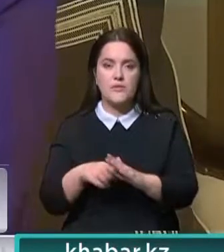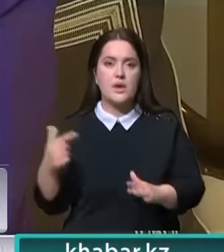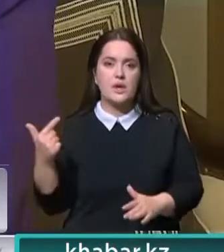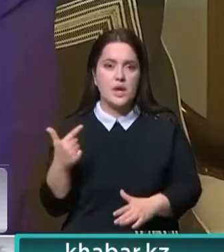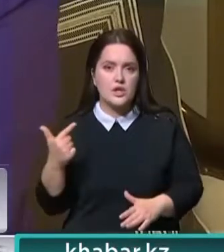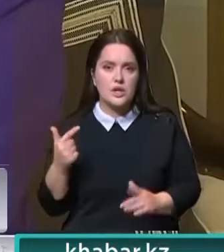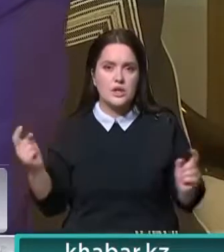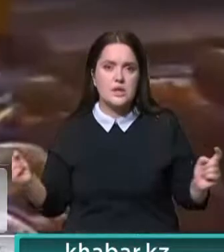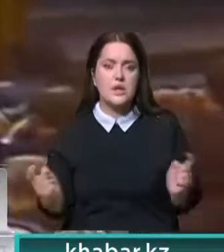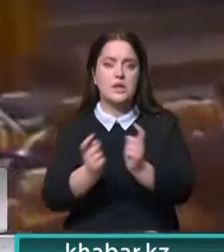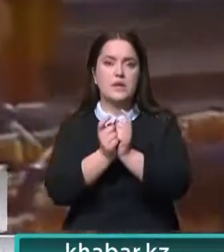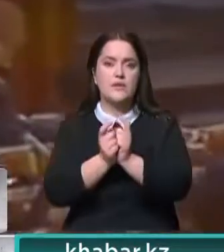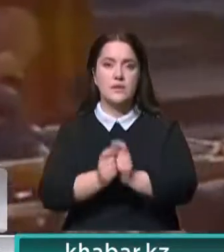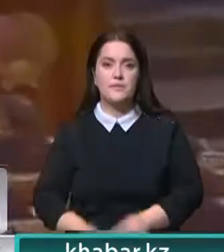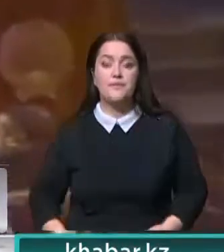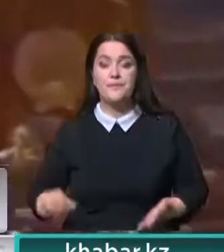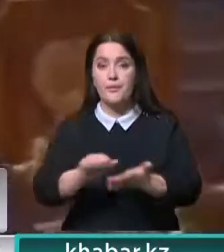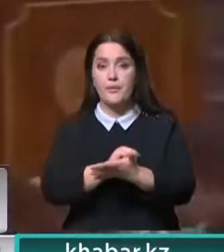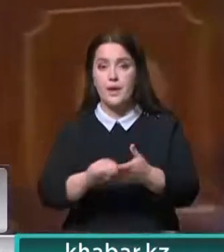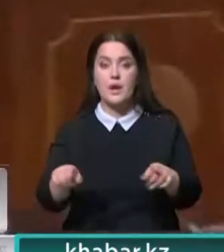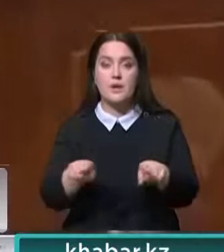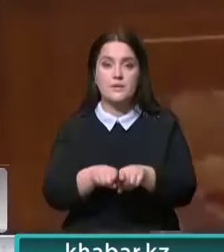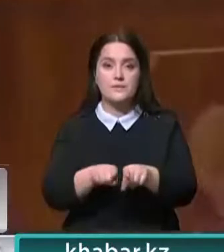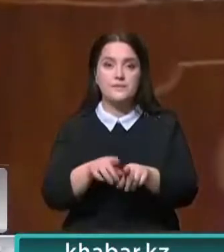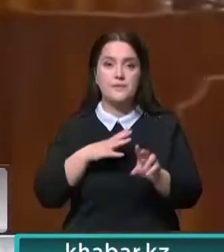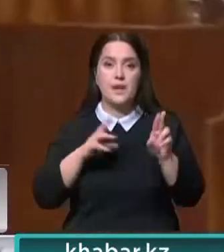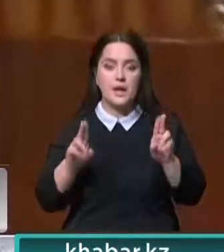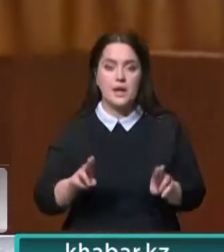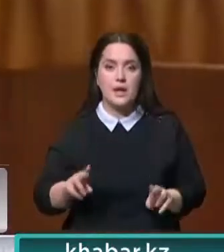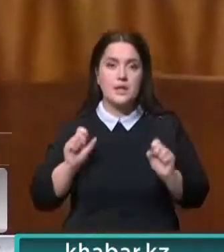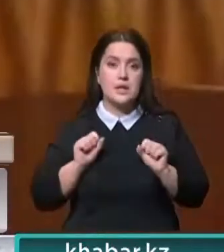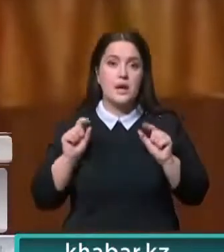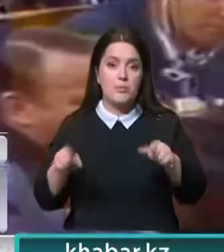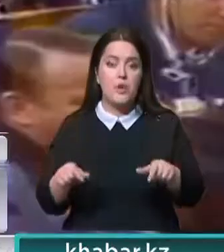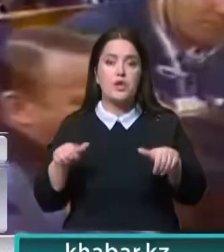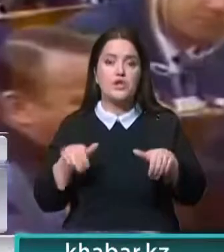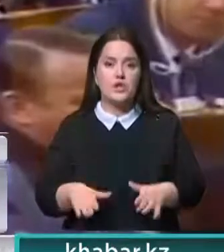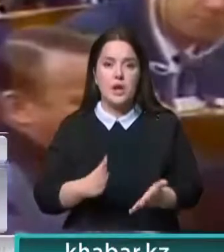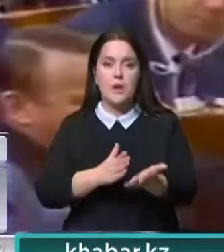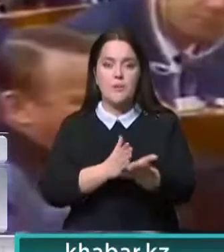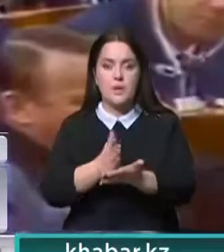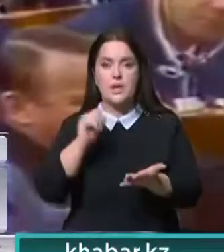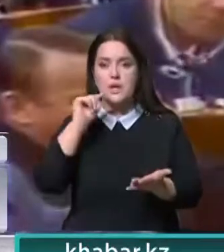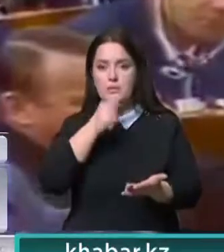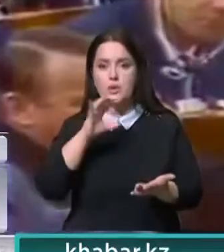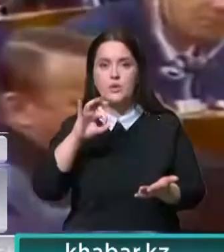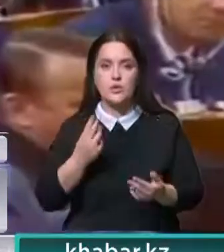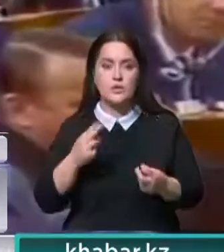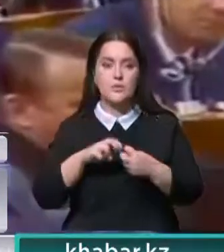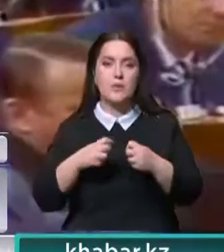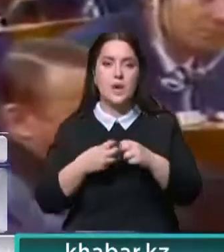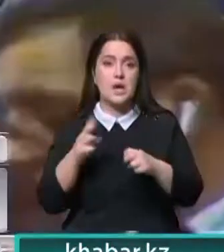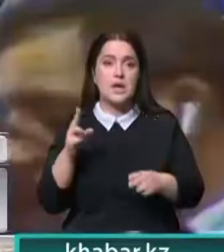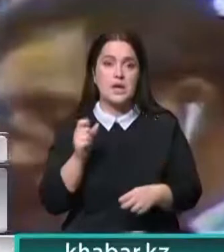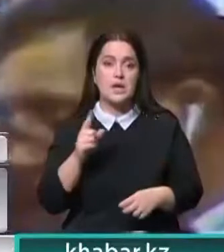гражданских столкновений. В документе также был провозглашен принцип самостоятельного решения политических, экономических и социальных проблем.